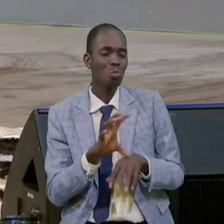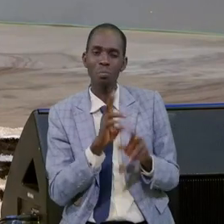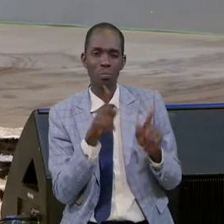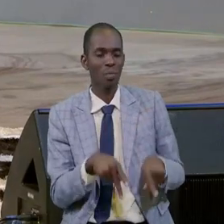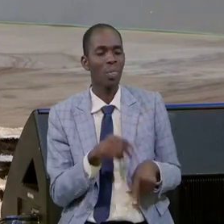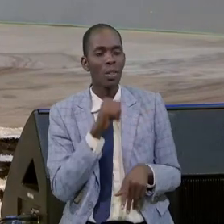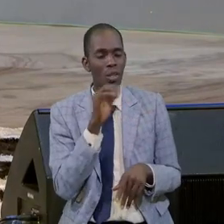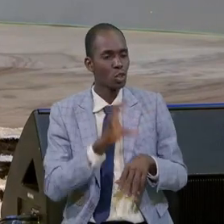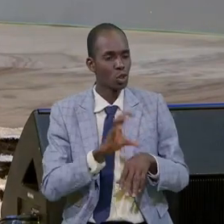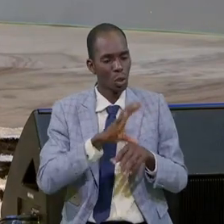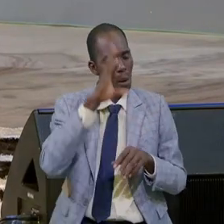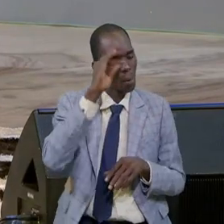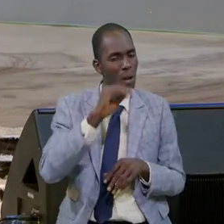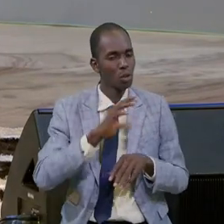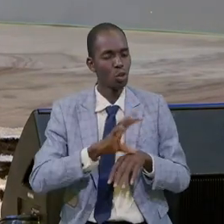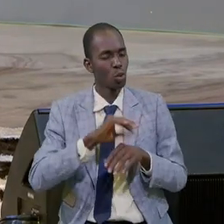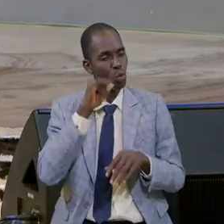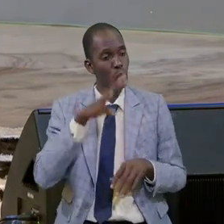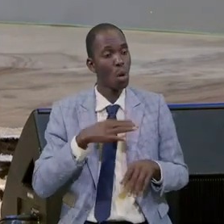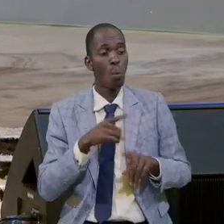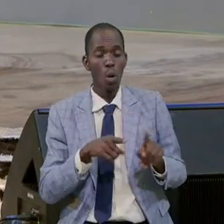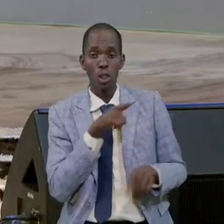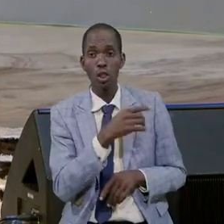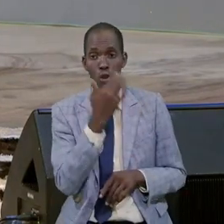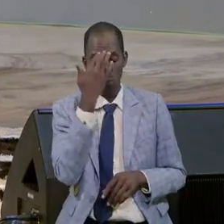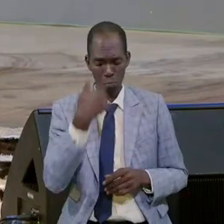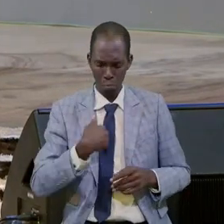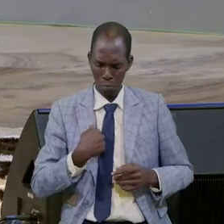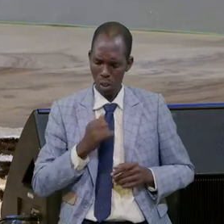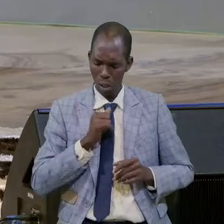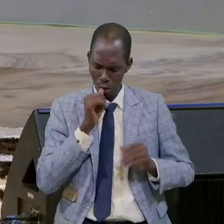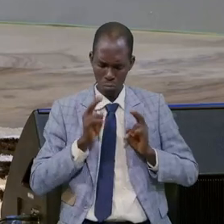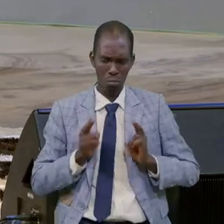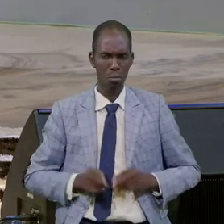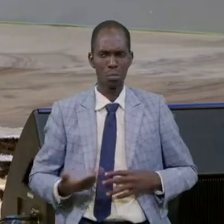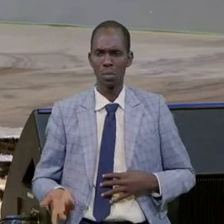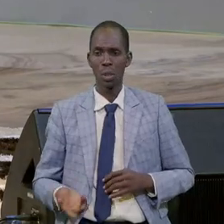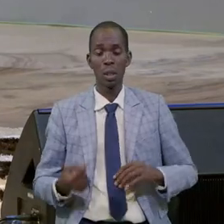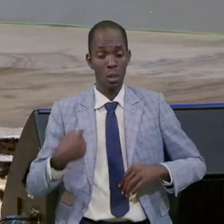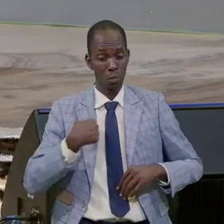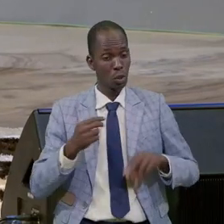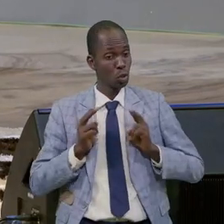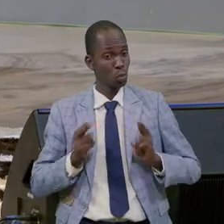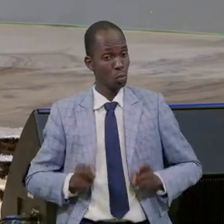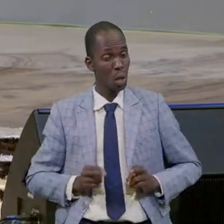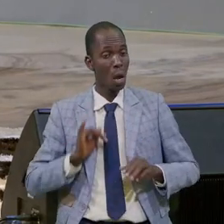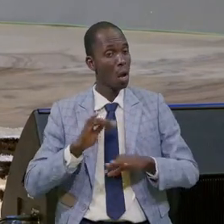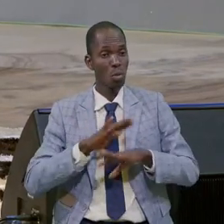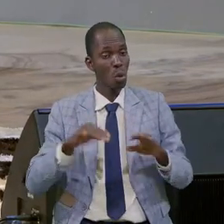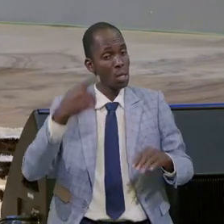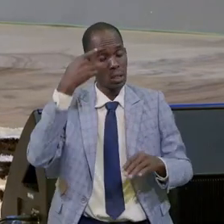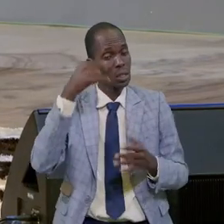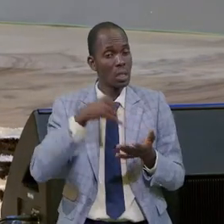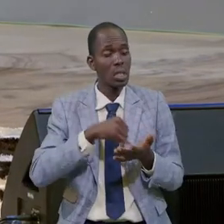l'église, au moins la personne sait que je suis un homme. En tant qu'un homme, un humain,